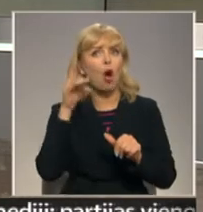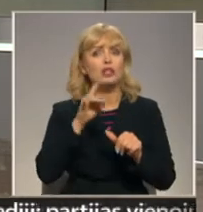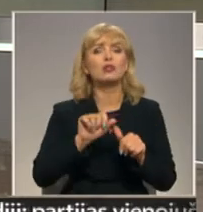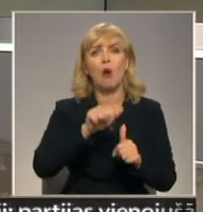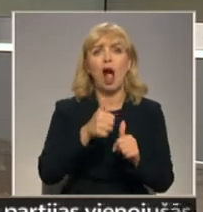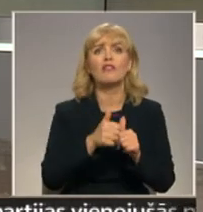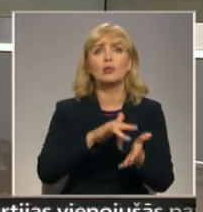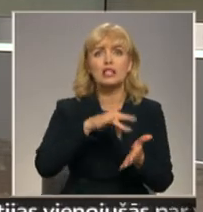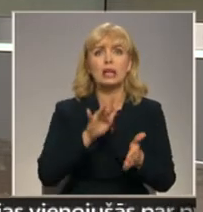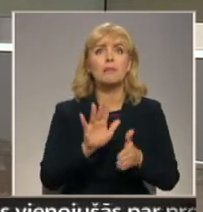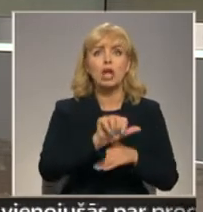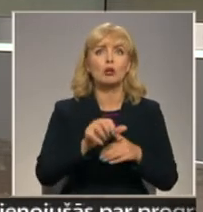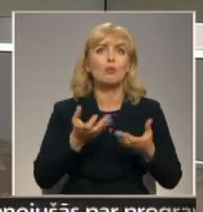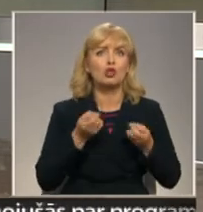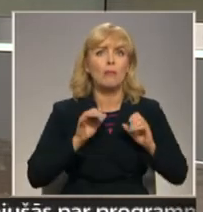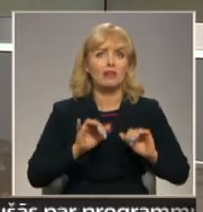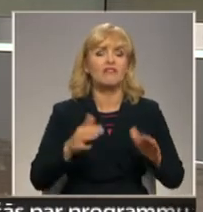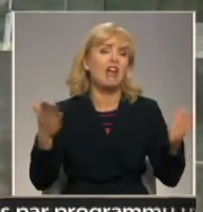un par iecerēm plašāk Ausmas Brukta.